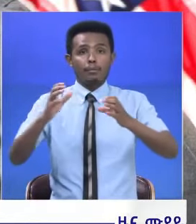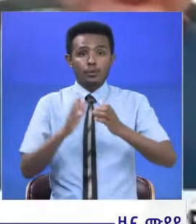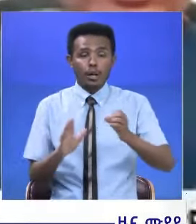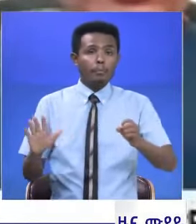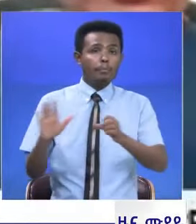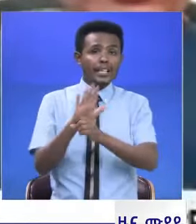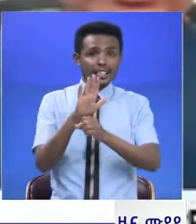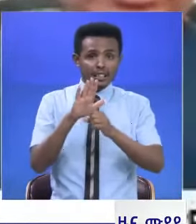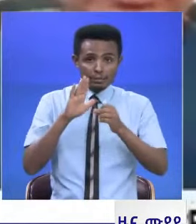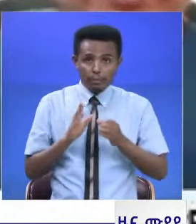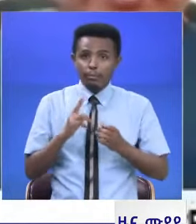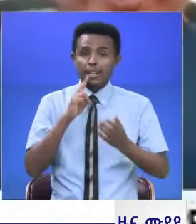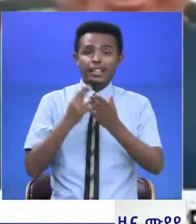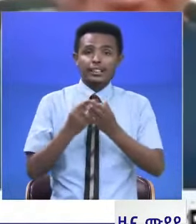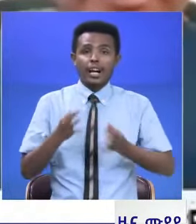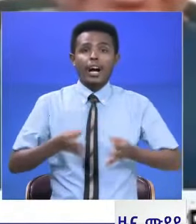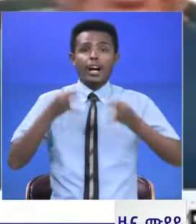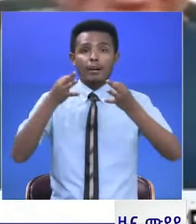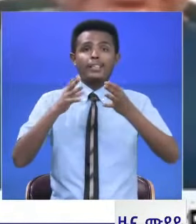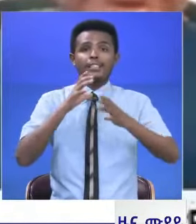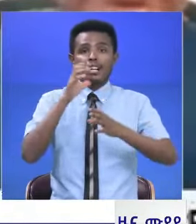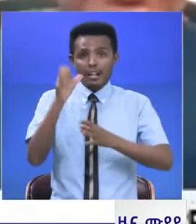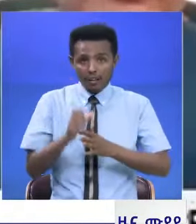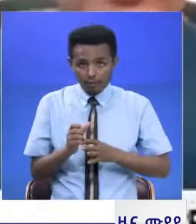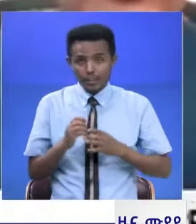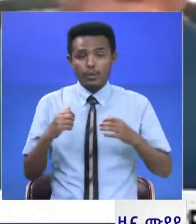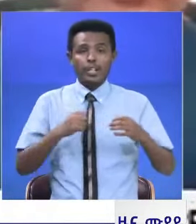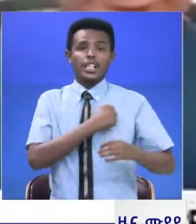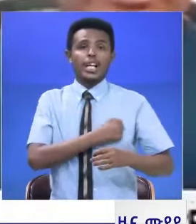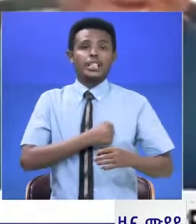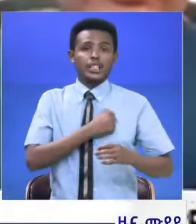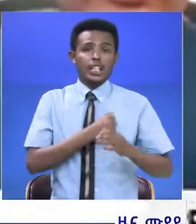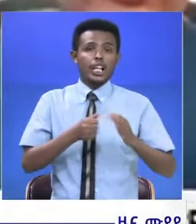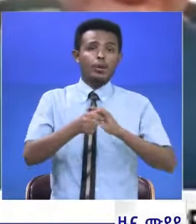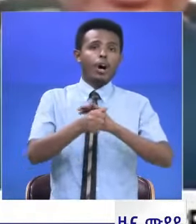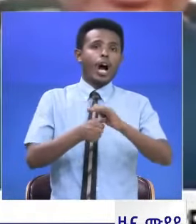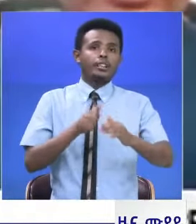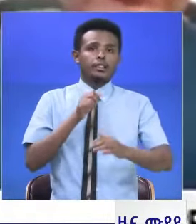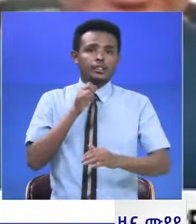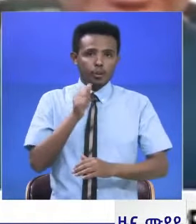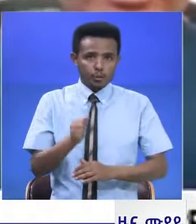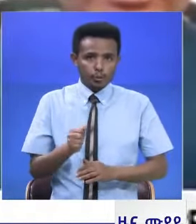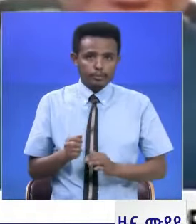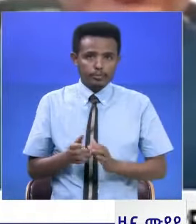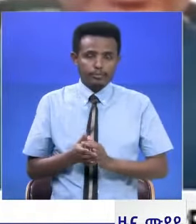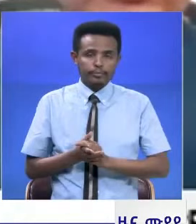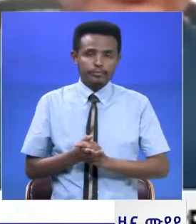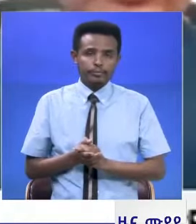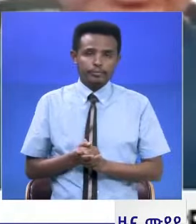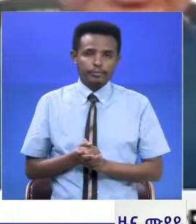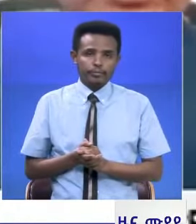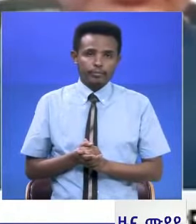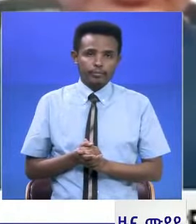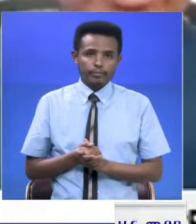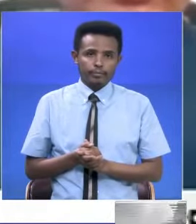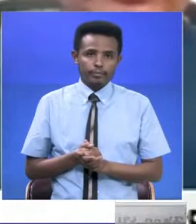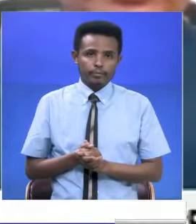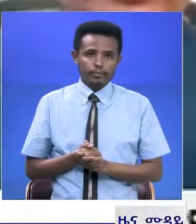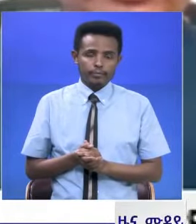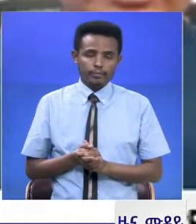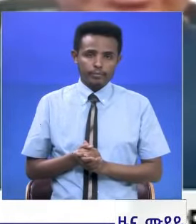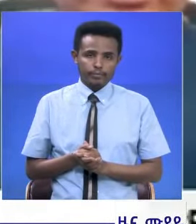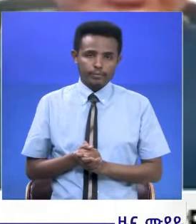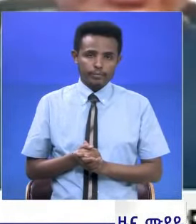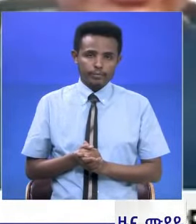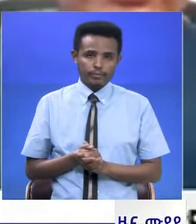ሽፋን አለመስጠታቸው እንዳሳዘናቸው አልሸሸጉም። We hear very little from the media about the crimes